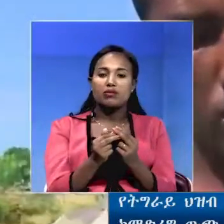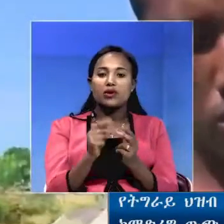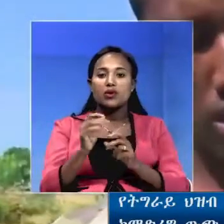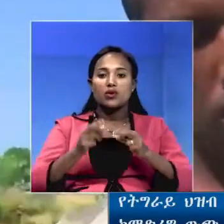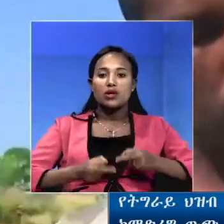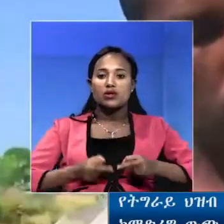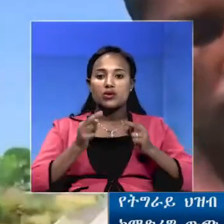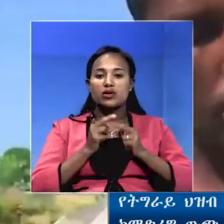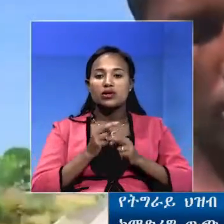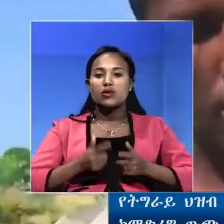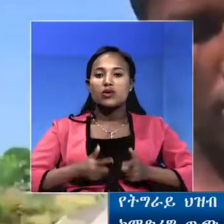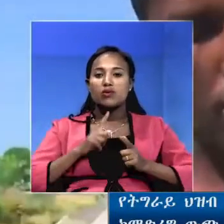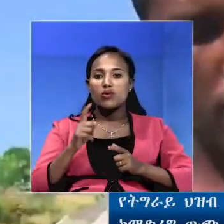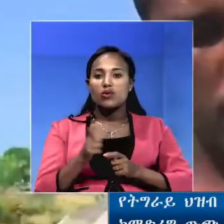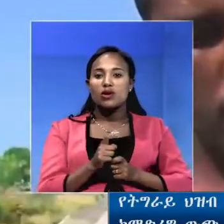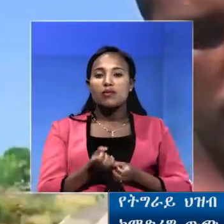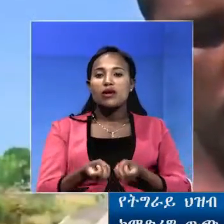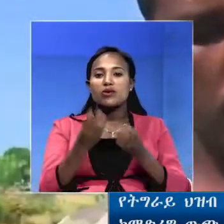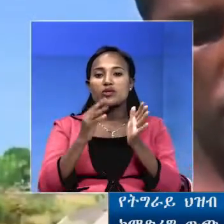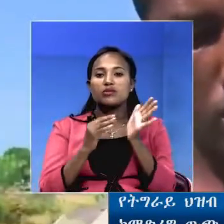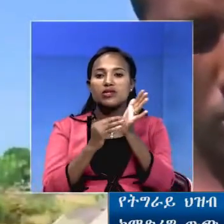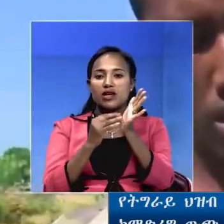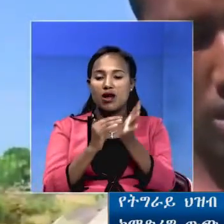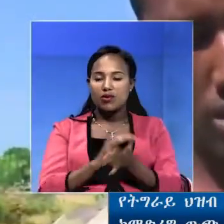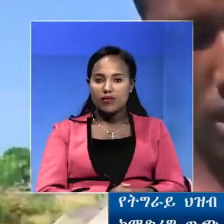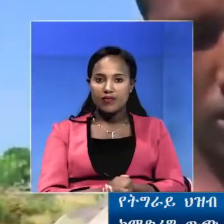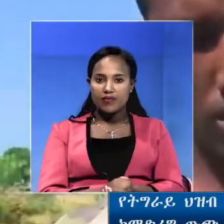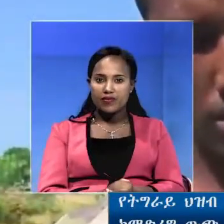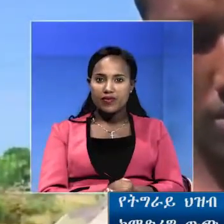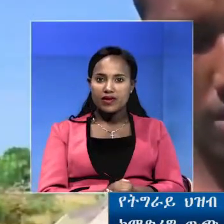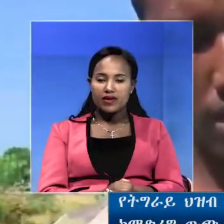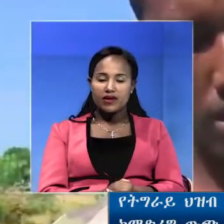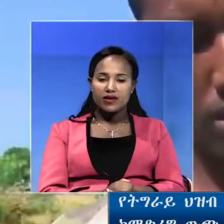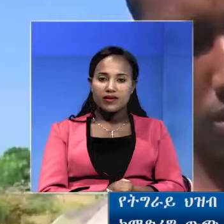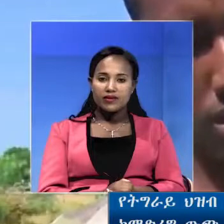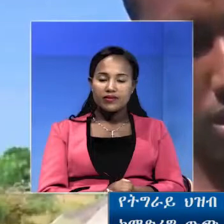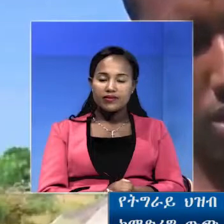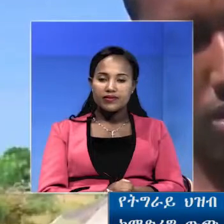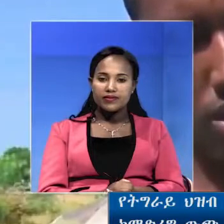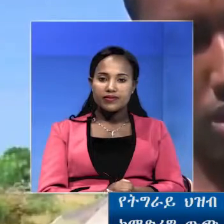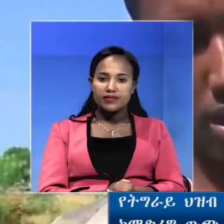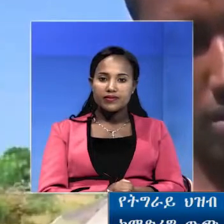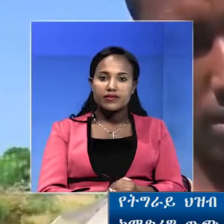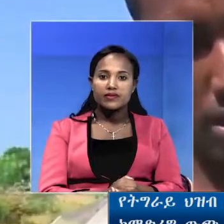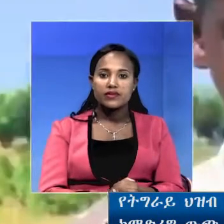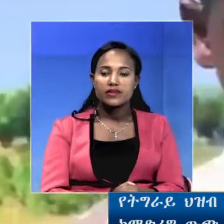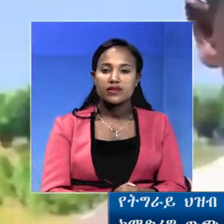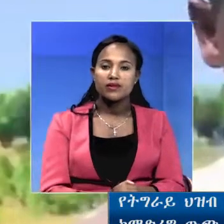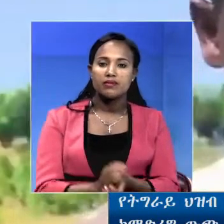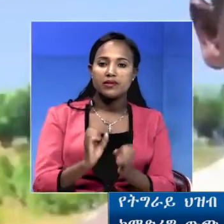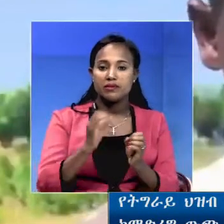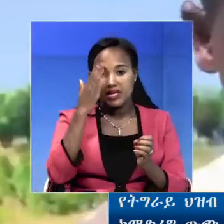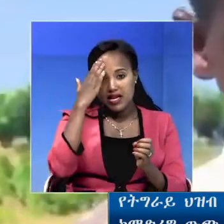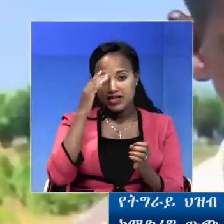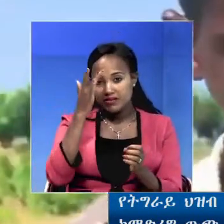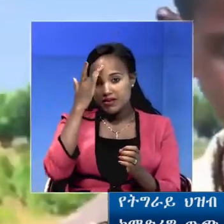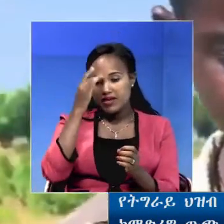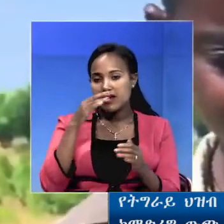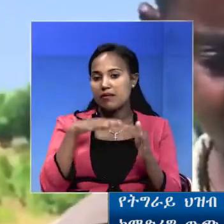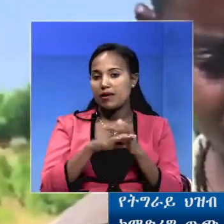እያኖረ መሆኑን በርካቶች ይመሰክራሉ። ከማንድን ዋጋ ሳላወቅ ነበር ማለት ነው። ዝም ብለን ነው የገባ። እኔ ከማን